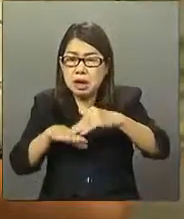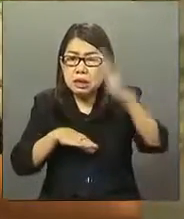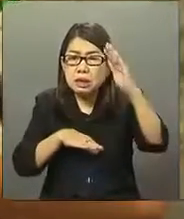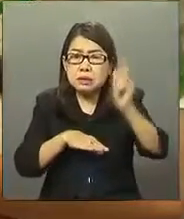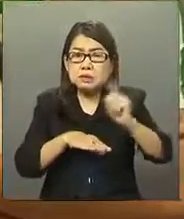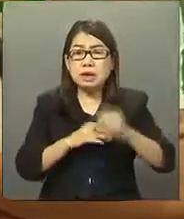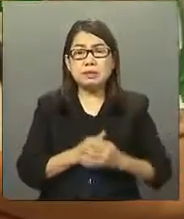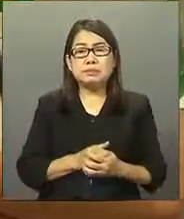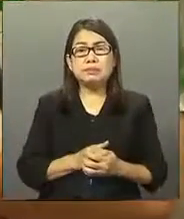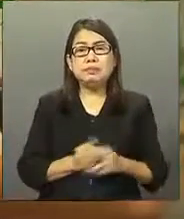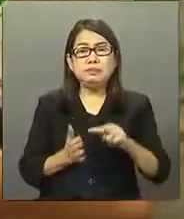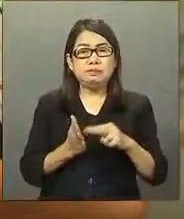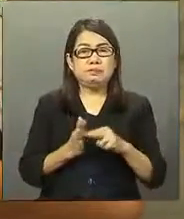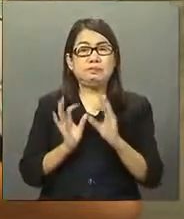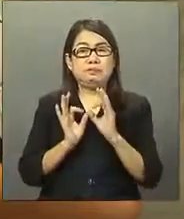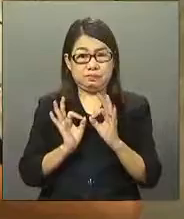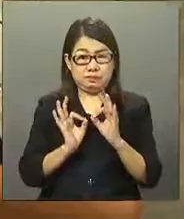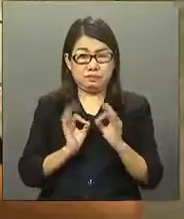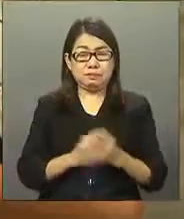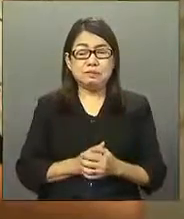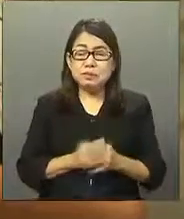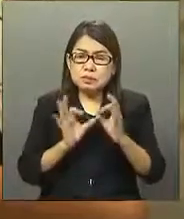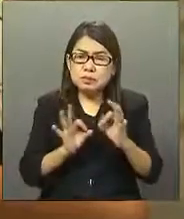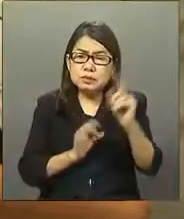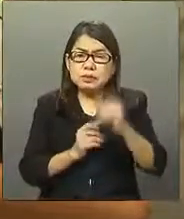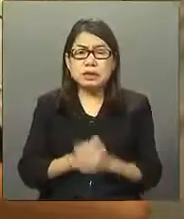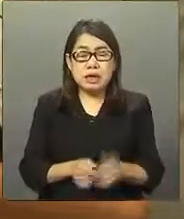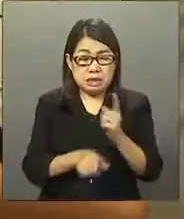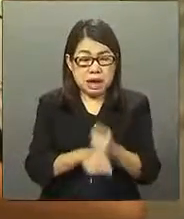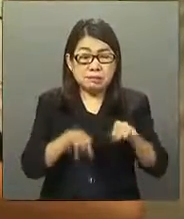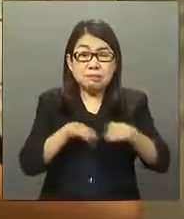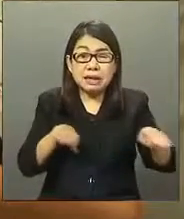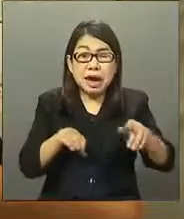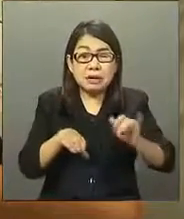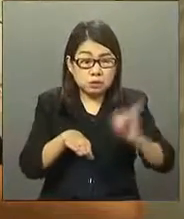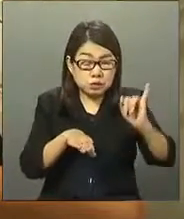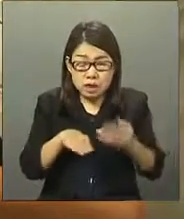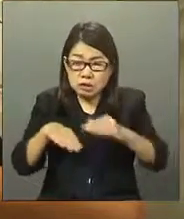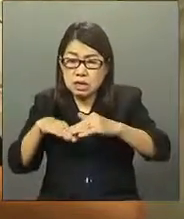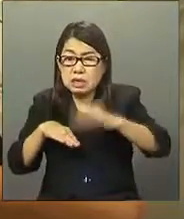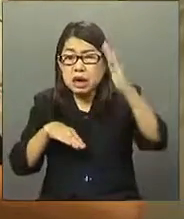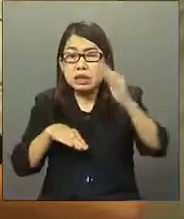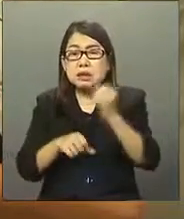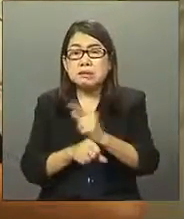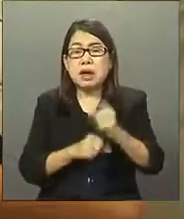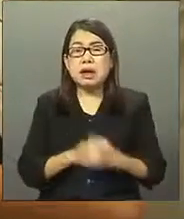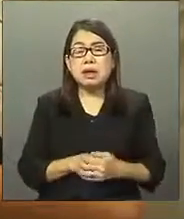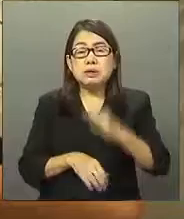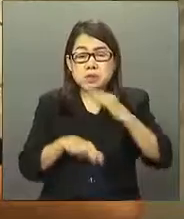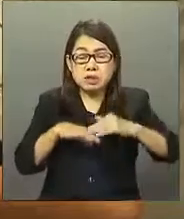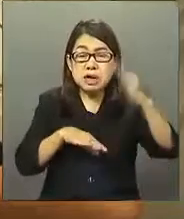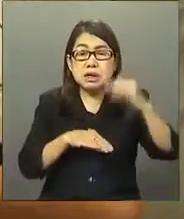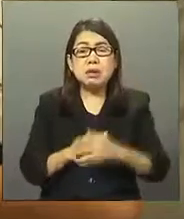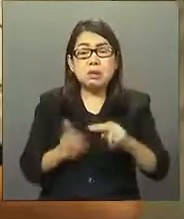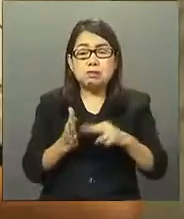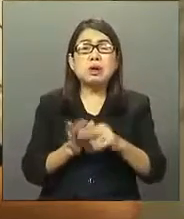คดี มีโชคดี ก็คือเหมือนกับว่ามันเกินจากมาตรฐานแล้วถ้าเกินไปใช่ครับถ้าเกินไปก็ถือว่าโชคดี